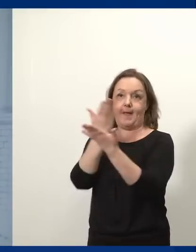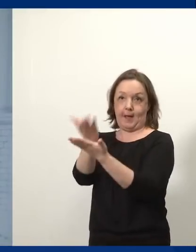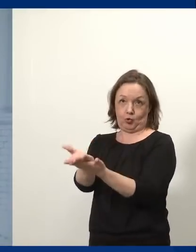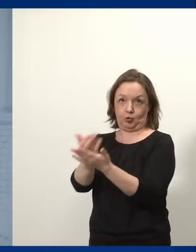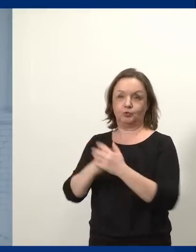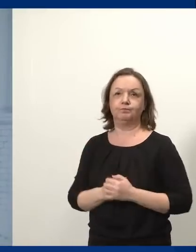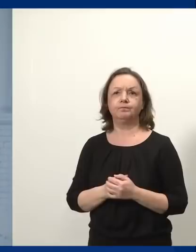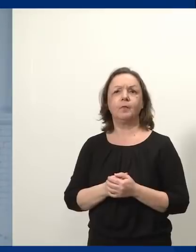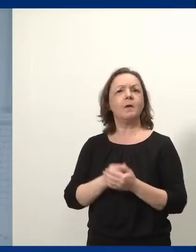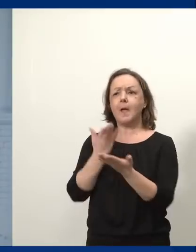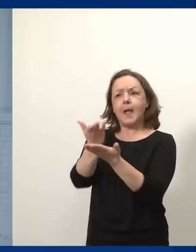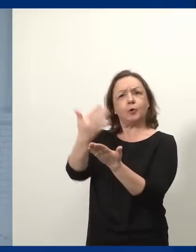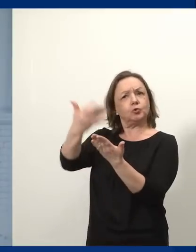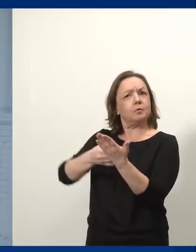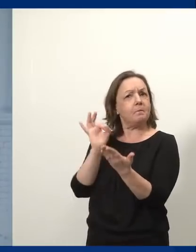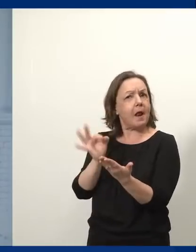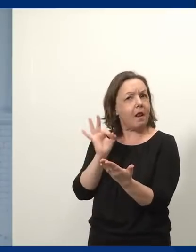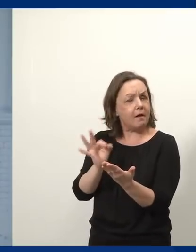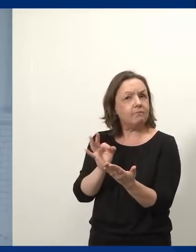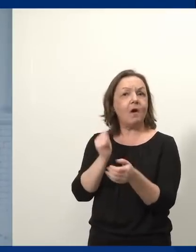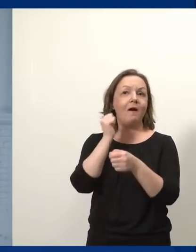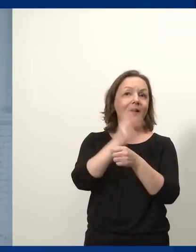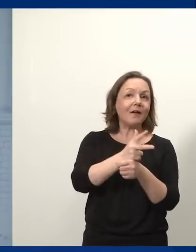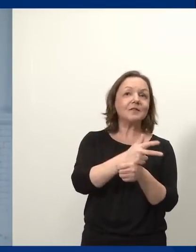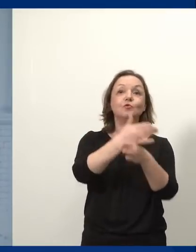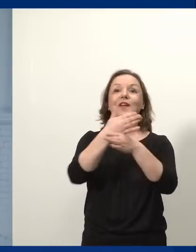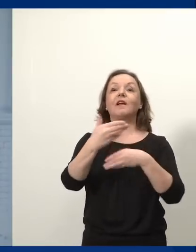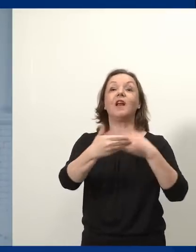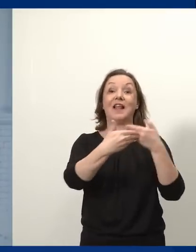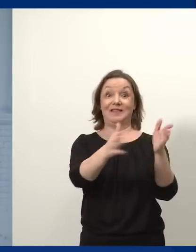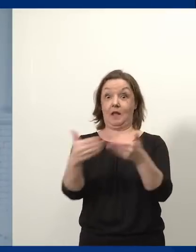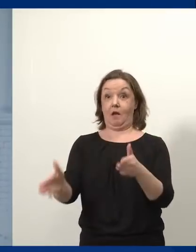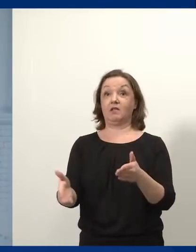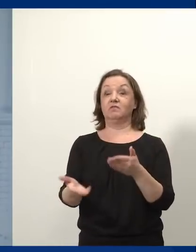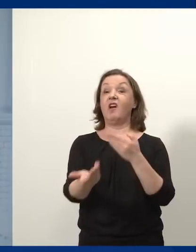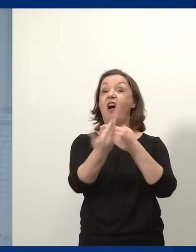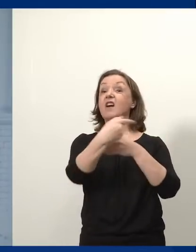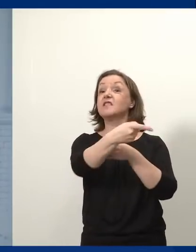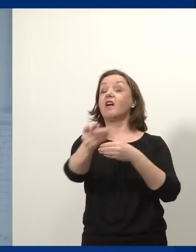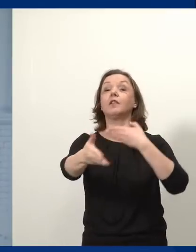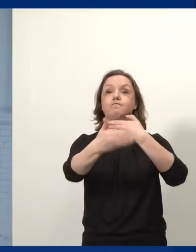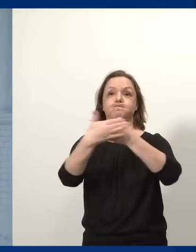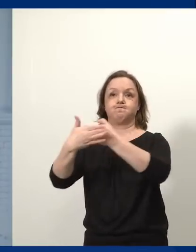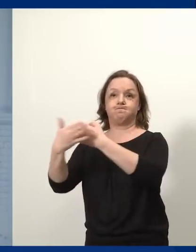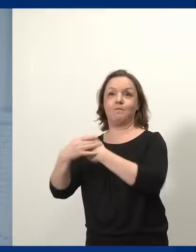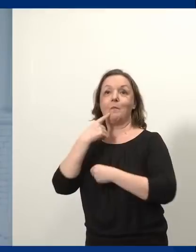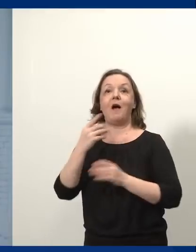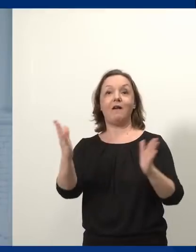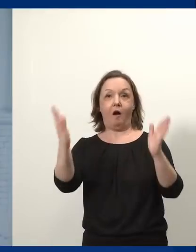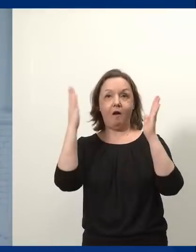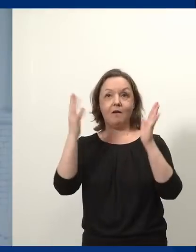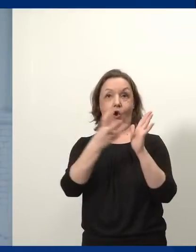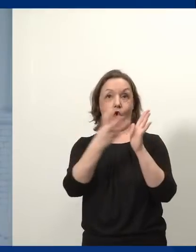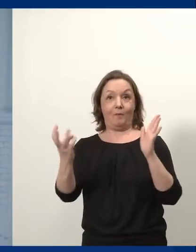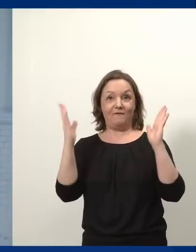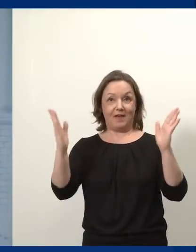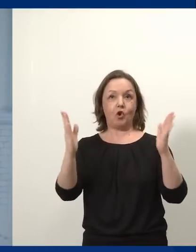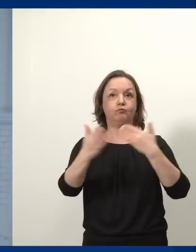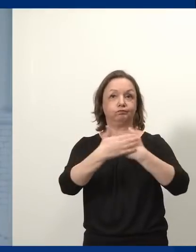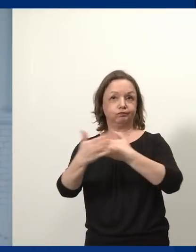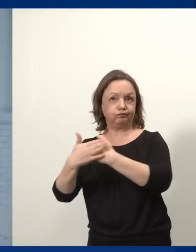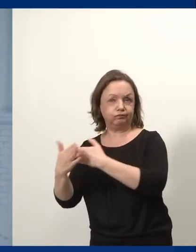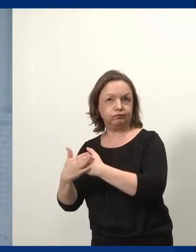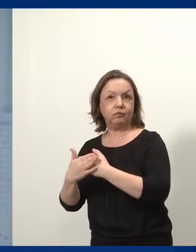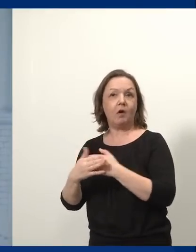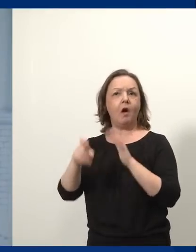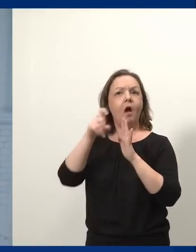Esityksen sisältö on, että ravitsemisliikkeiden tilat suljettaisiin asiakkailta määräaikaisesti 3 viikoksi. Lailla on